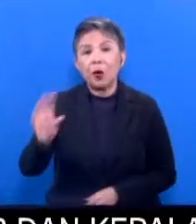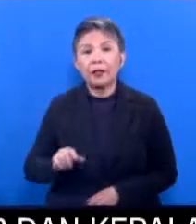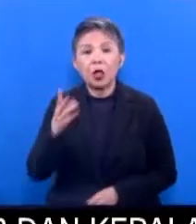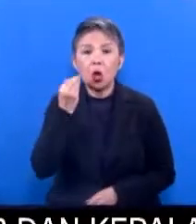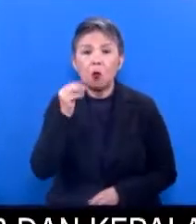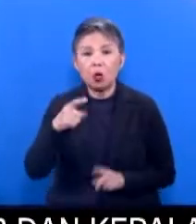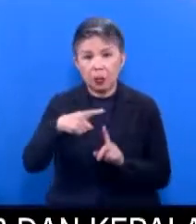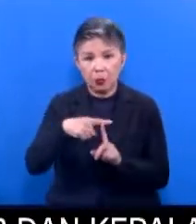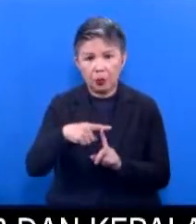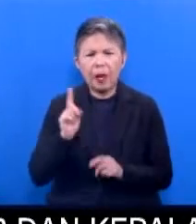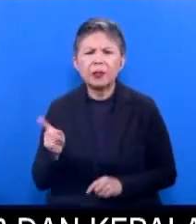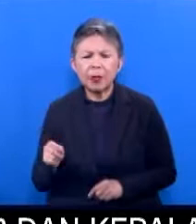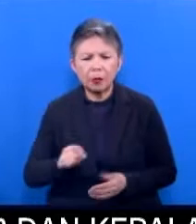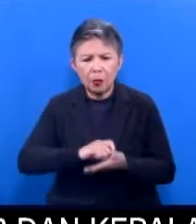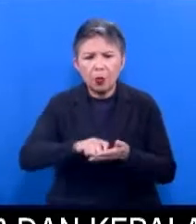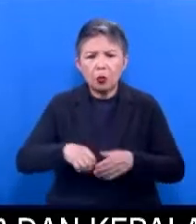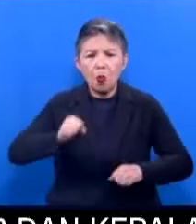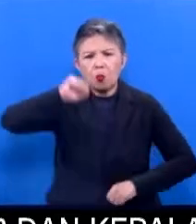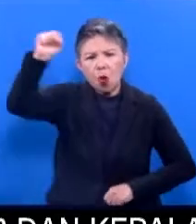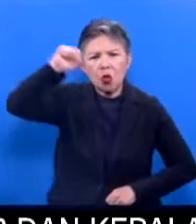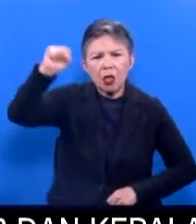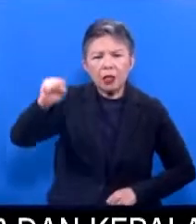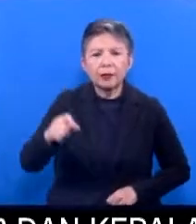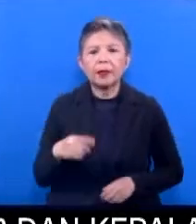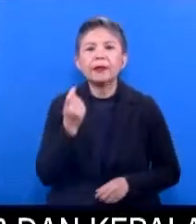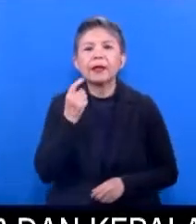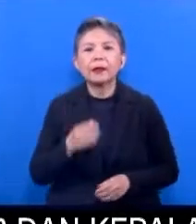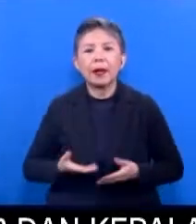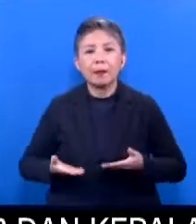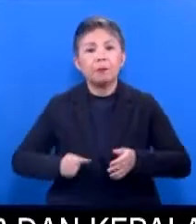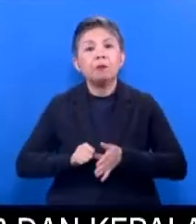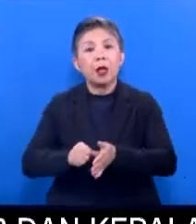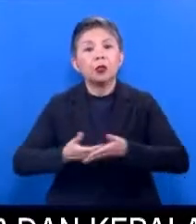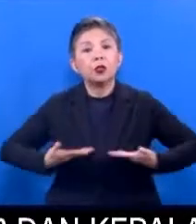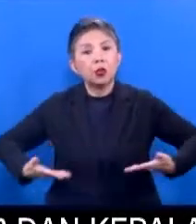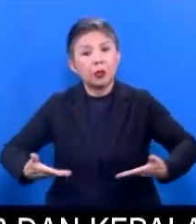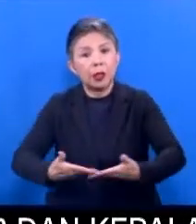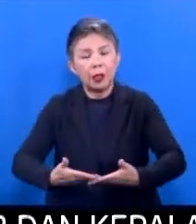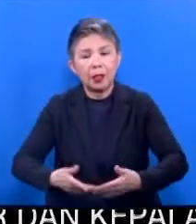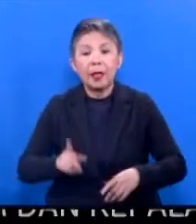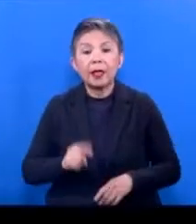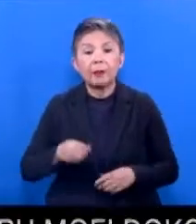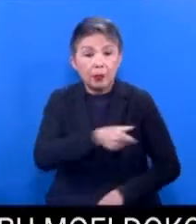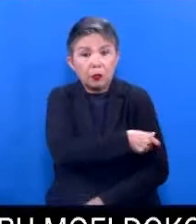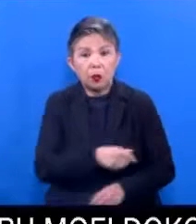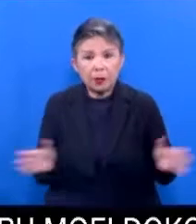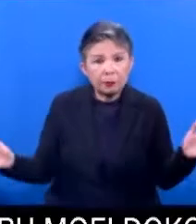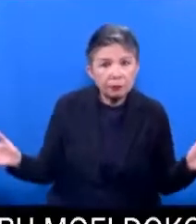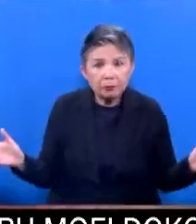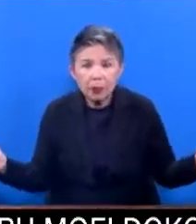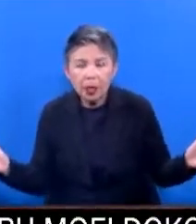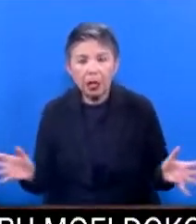ini bermula saat sejumlah mahasiswa yang hendak protes terkait bansos mencoba mengadang namun dihalangi oleh petugas.